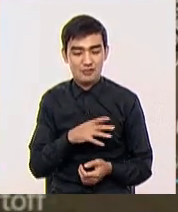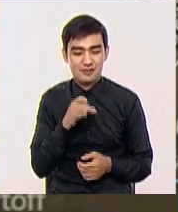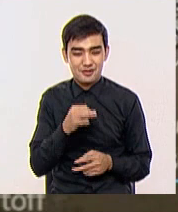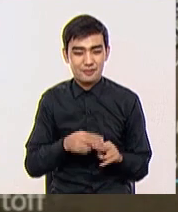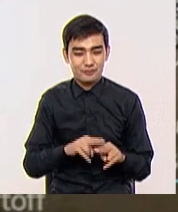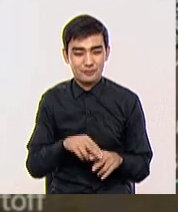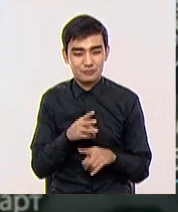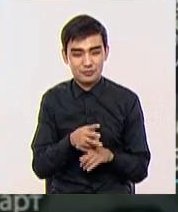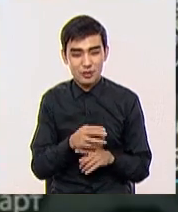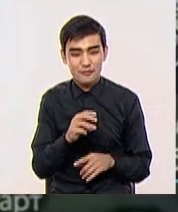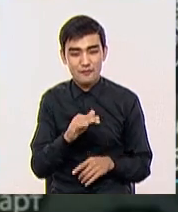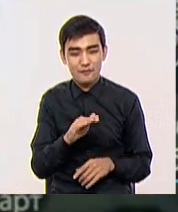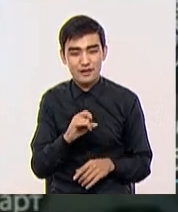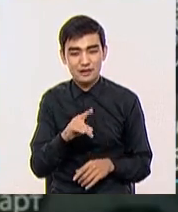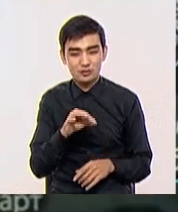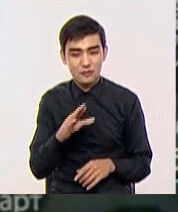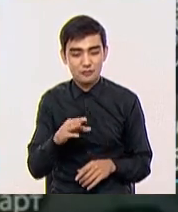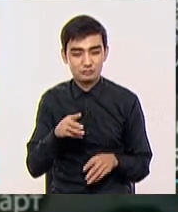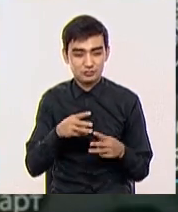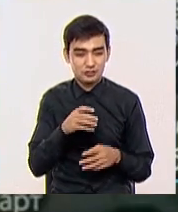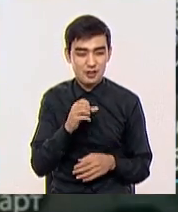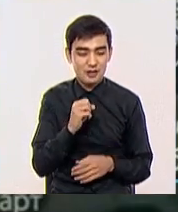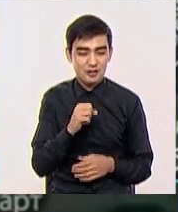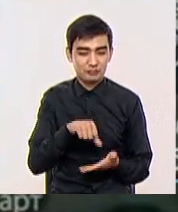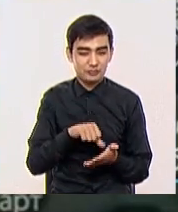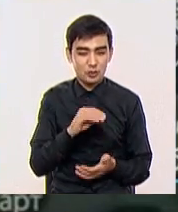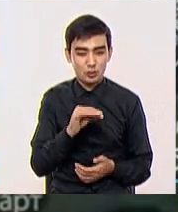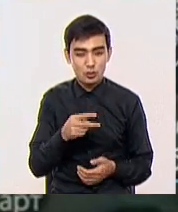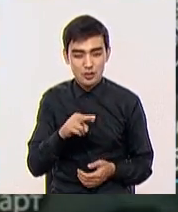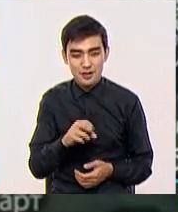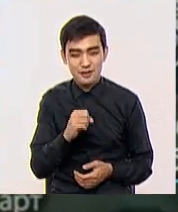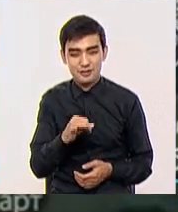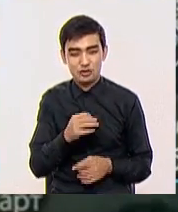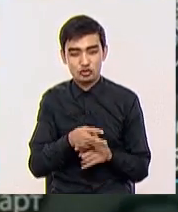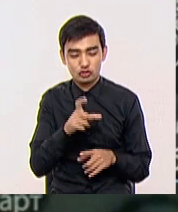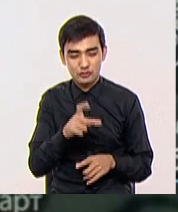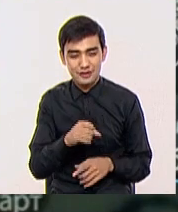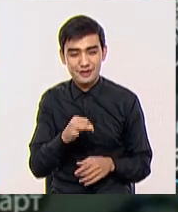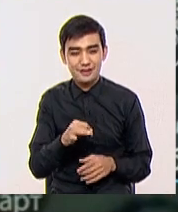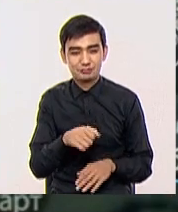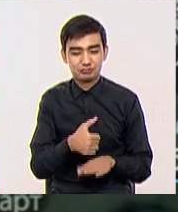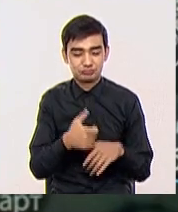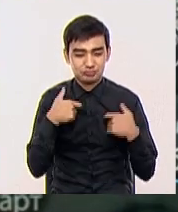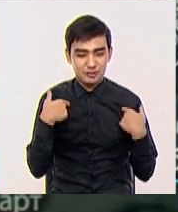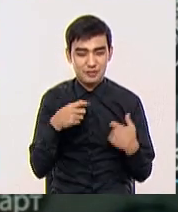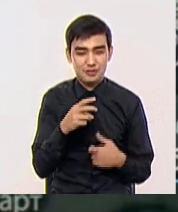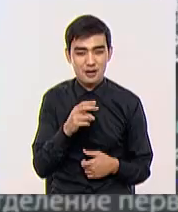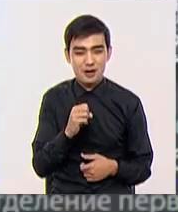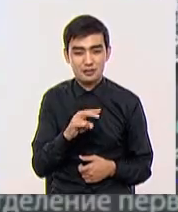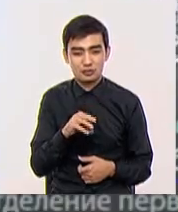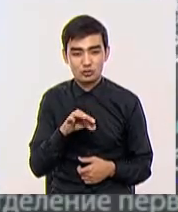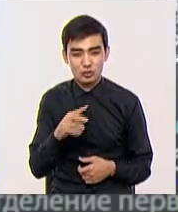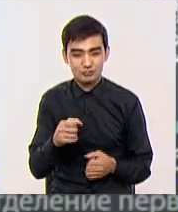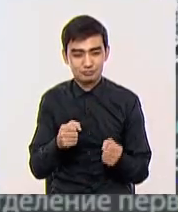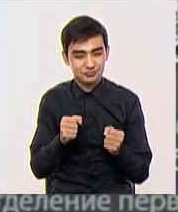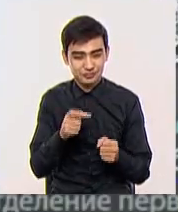проекта «Вызов». Режиссер Клим Шипенко, актриса Юлия Пересильд, а также командир корабля космонавт Антон